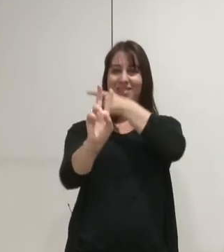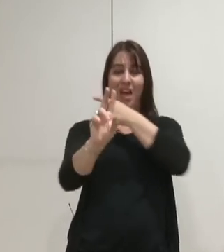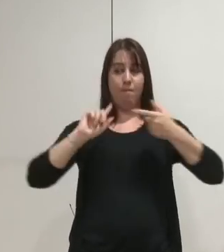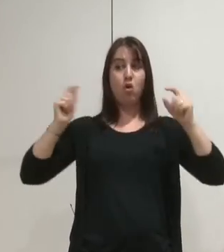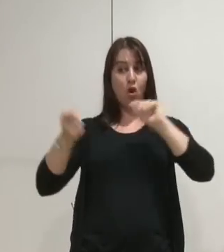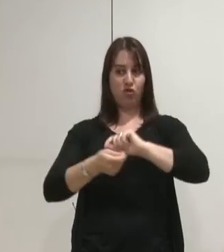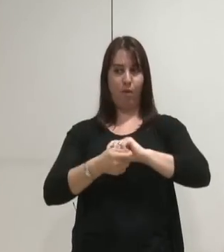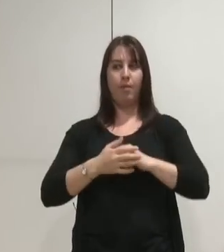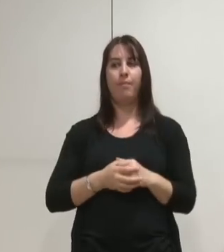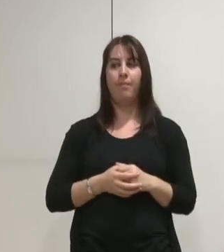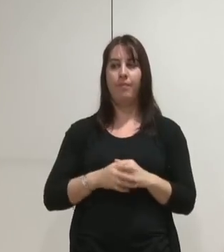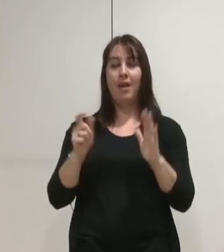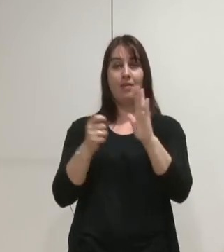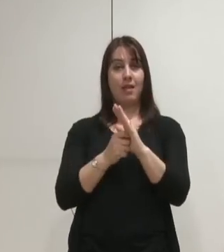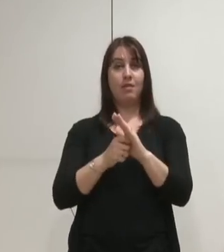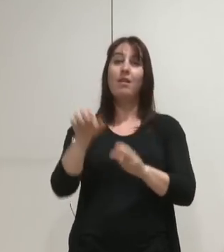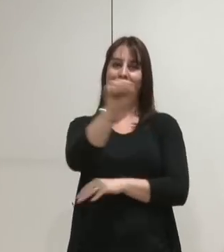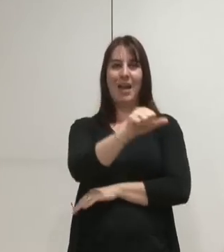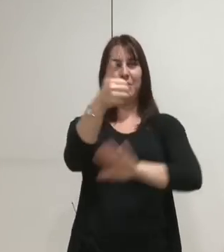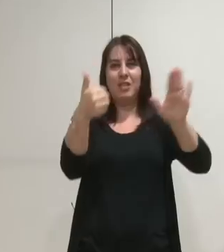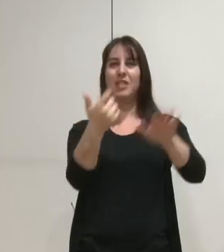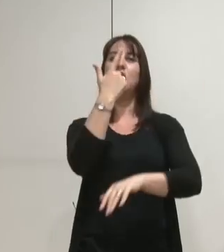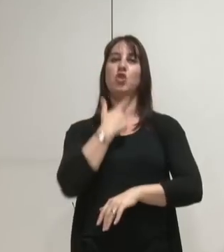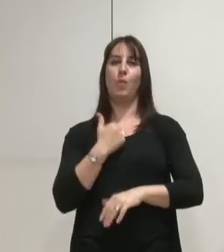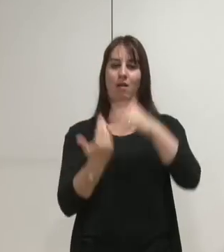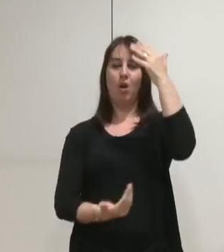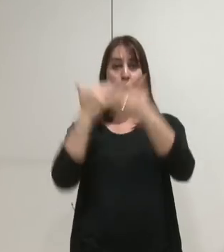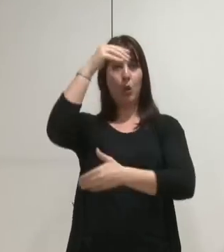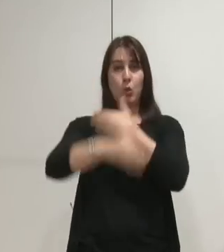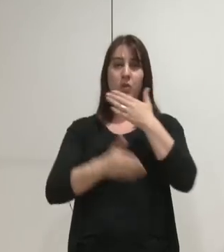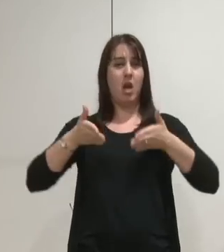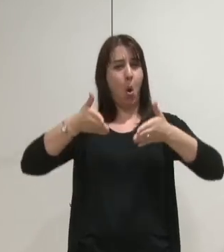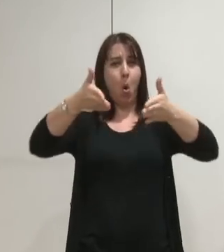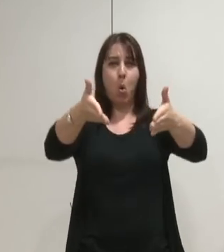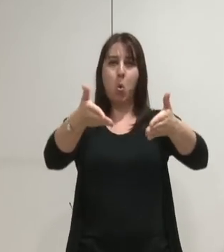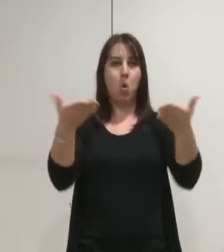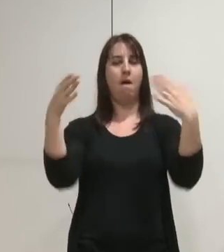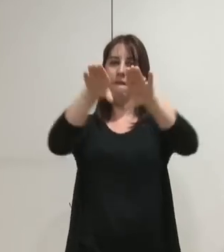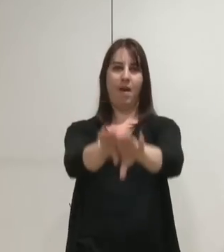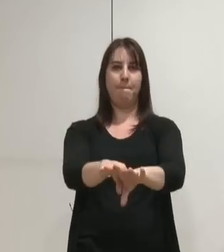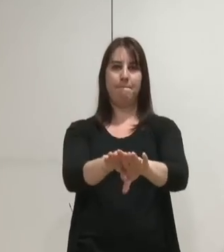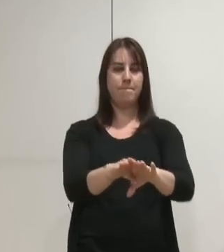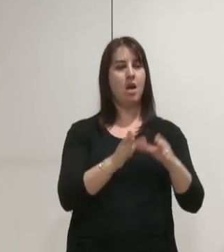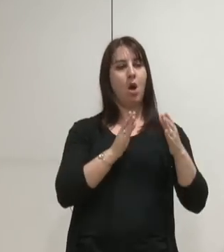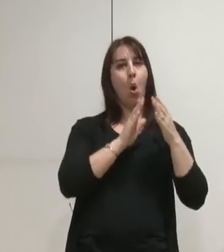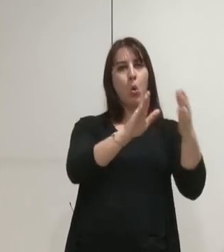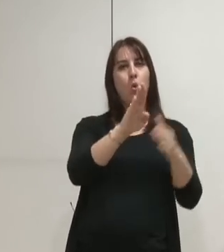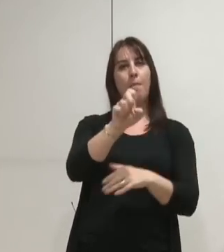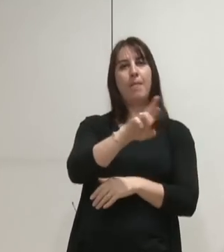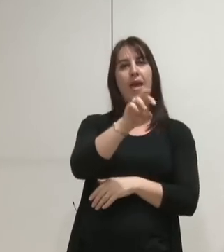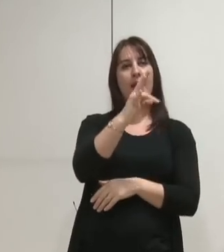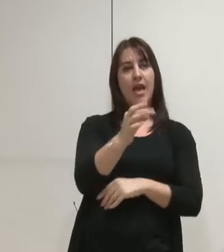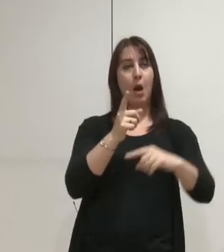ensuite une date le samedi 6 juin ce jour-là le cours sera fermé à la circulation entre le courberia et la rue des Alliés